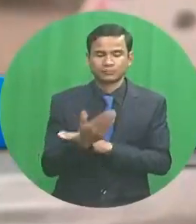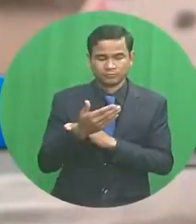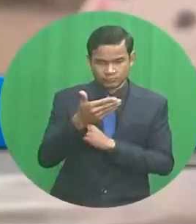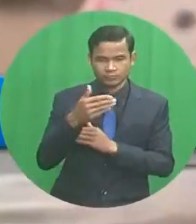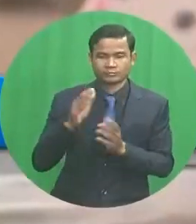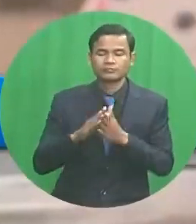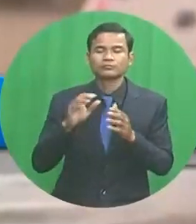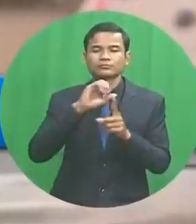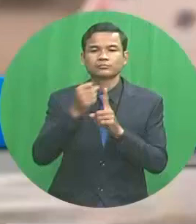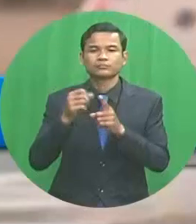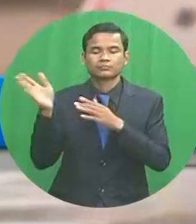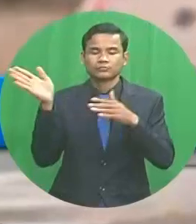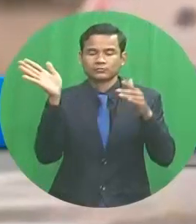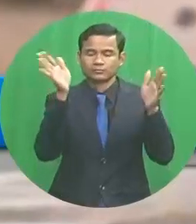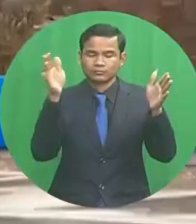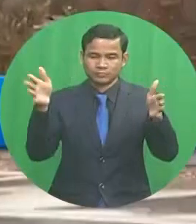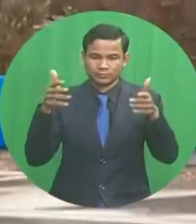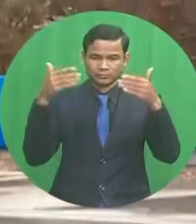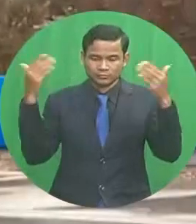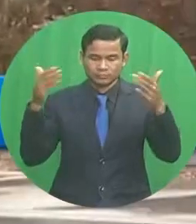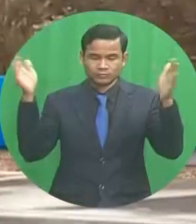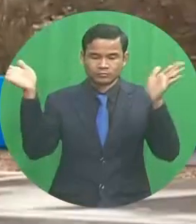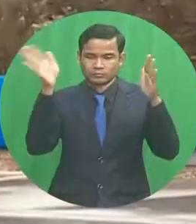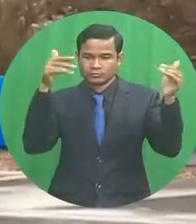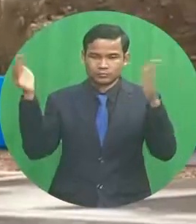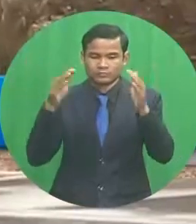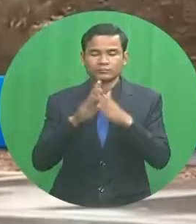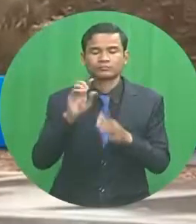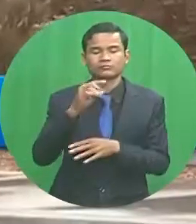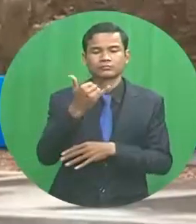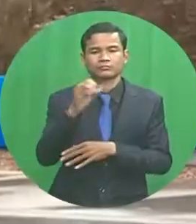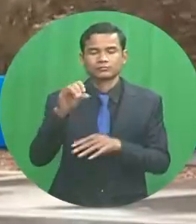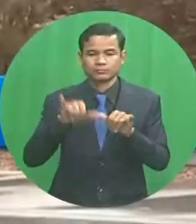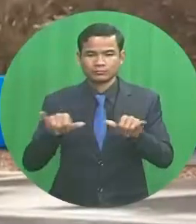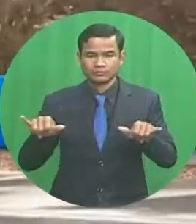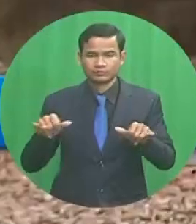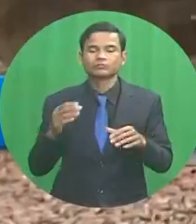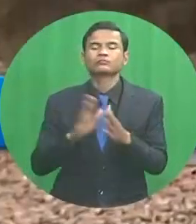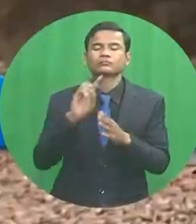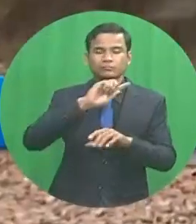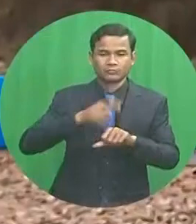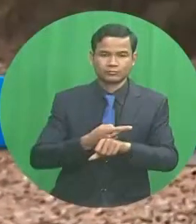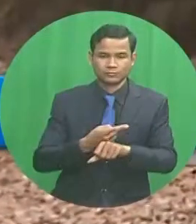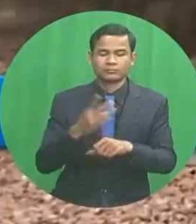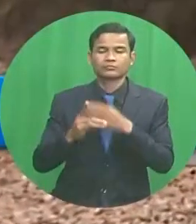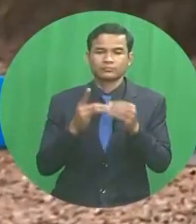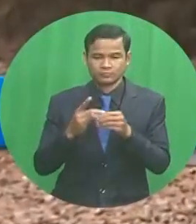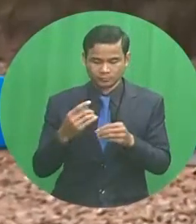នឹងស្ថានភាពខ្យល់បោកបក់ក្នុងល្បឿនលឿនរហូតដល់60ម៉ាយនៅក្នុង1ម៉ោងនេះបើយោងតាមទីភ្នាក់